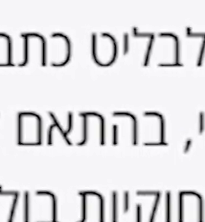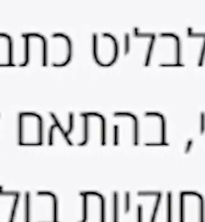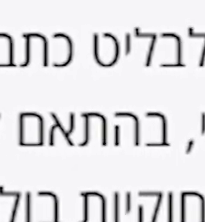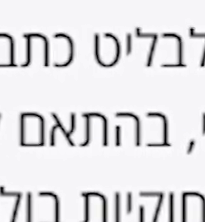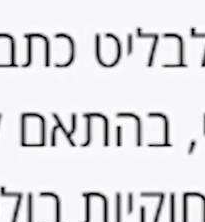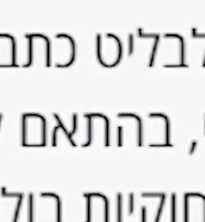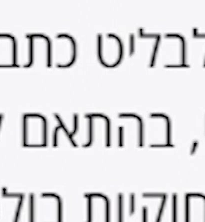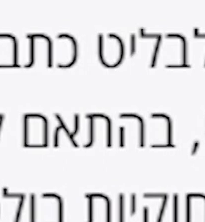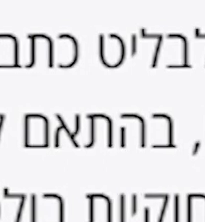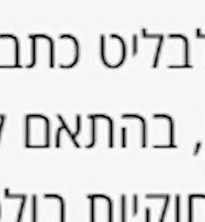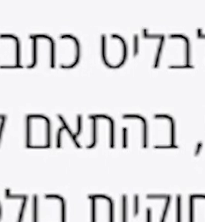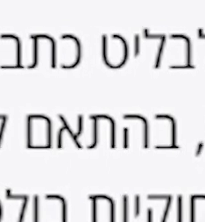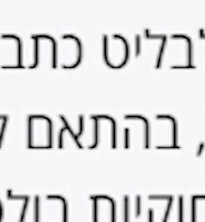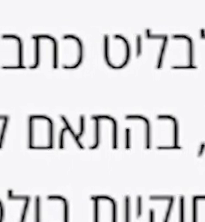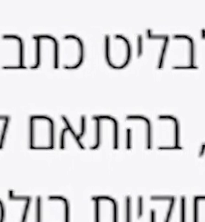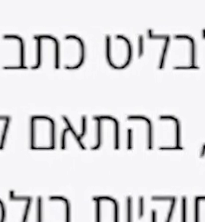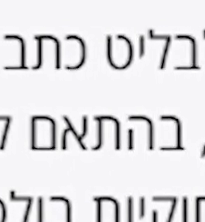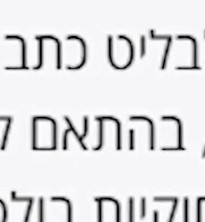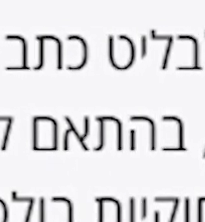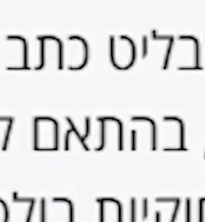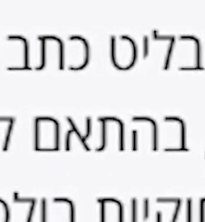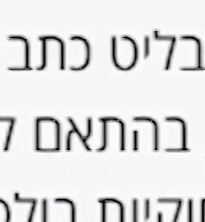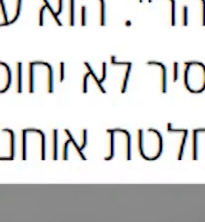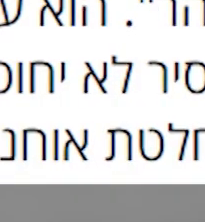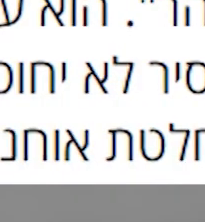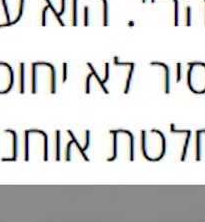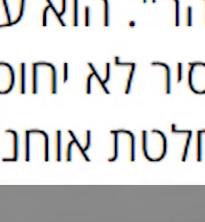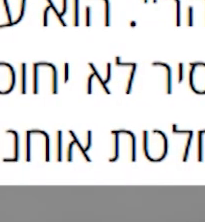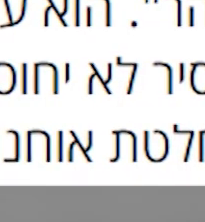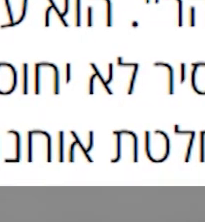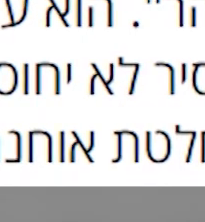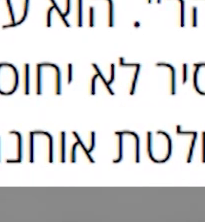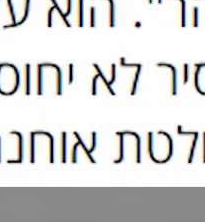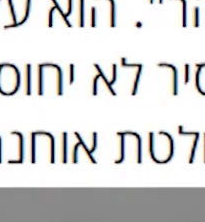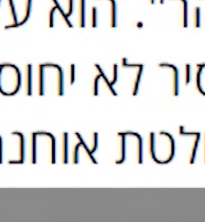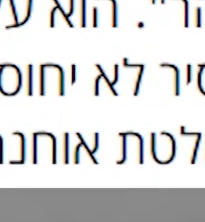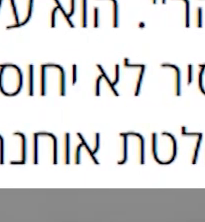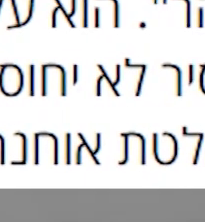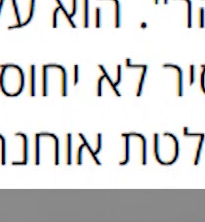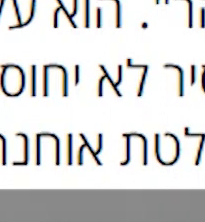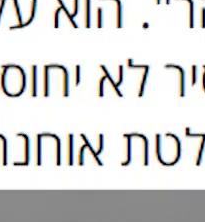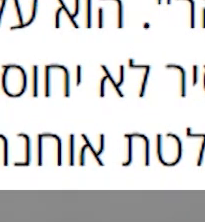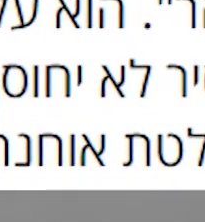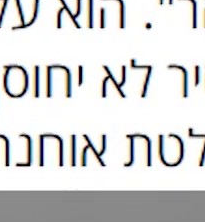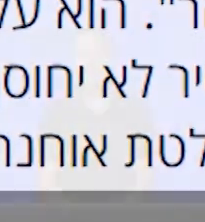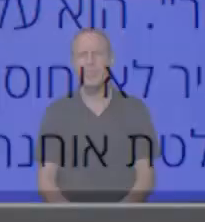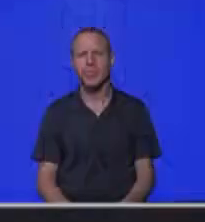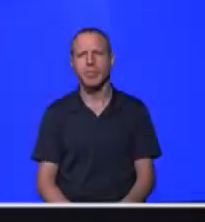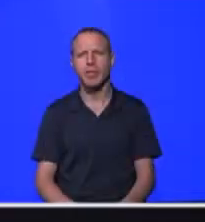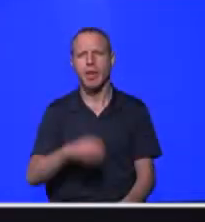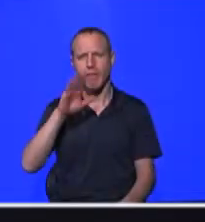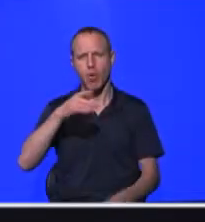הצינורות. גם עתרנו לבגץ, גם עם דרך העמותה, ולמרות שהפרקליטות הצדיקה והיא הייתה עם ההגנה